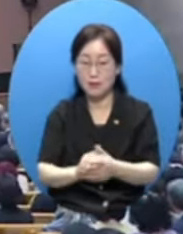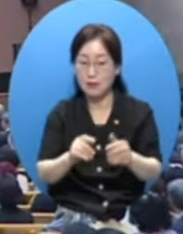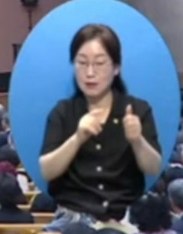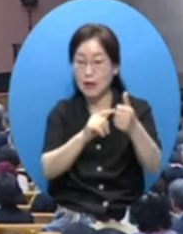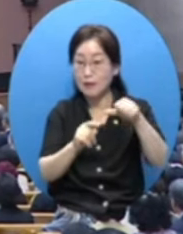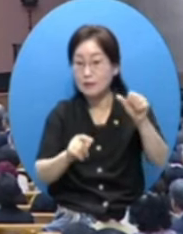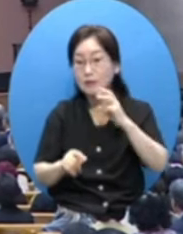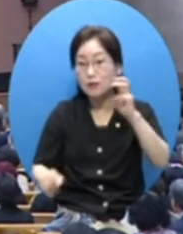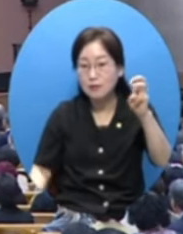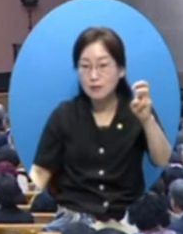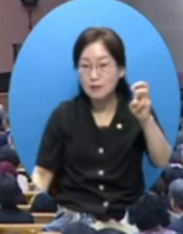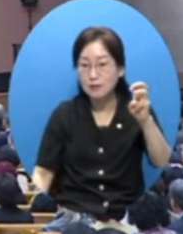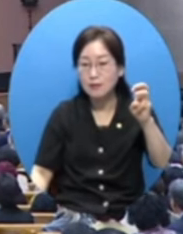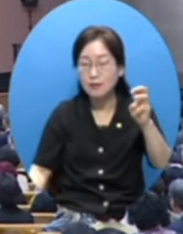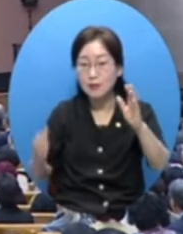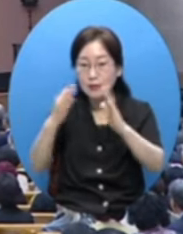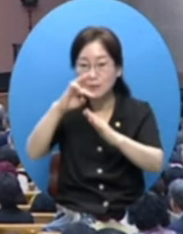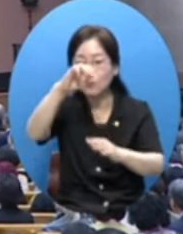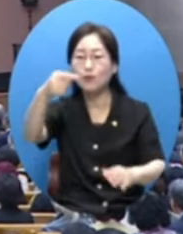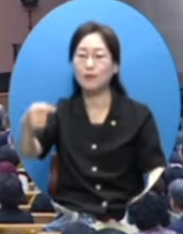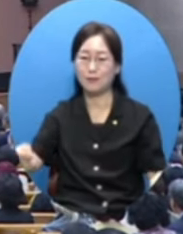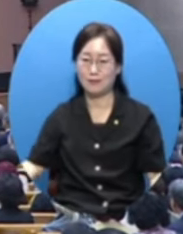되어서 아들이 집으로 돌아옵니다.